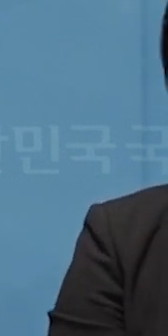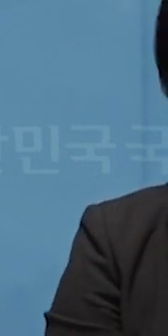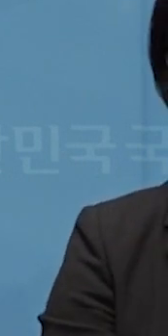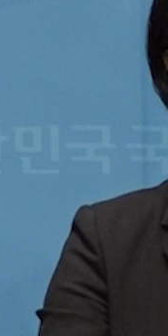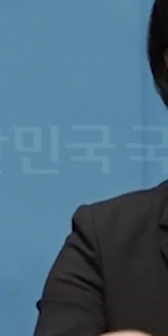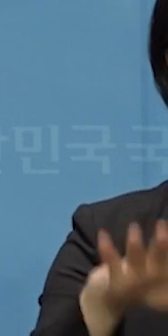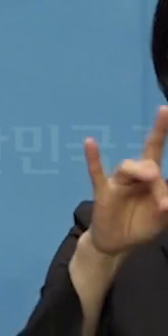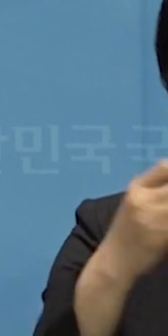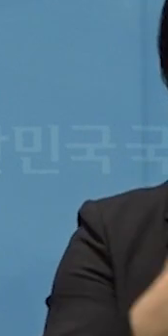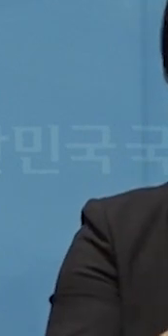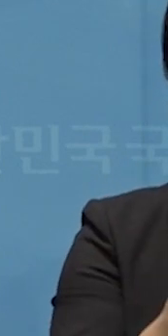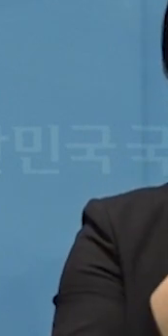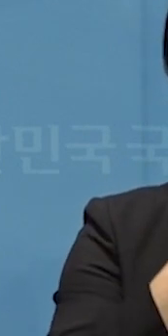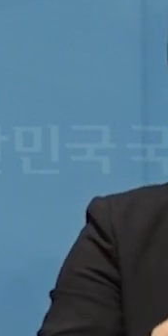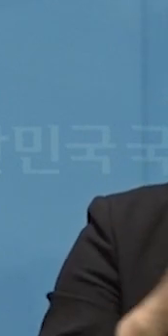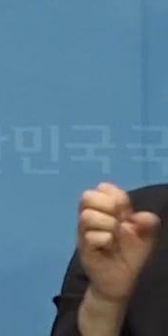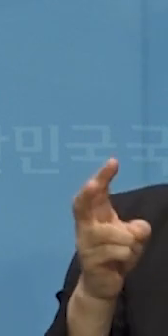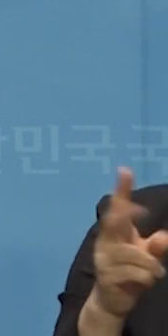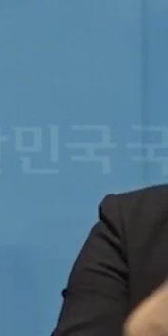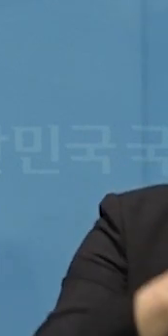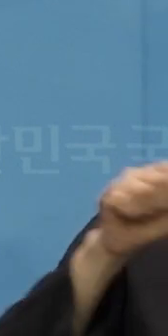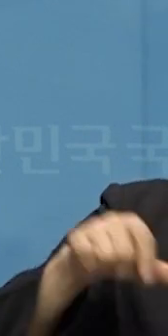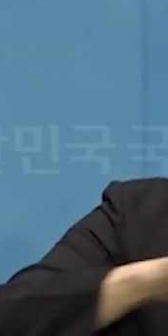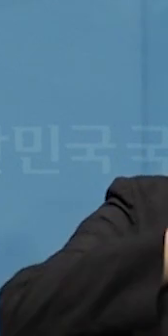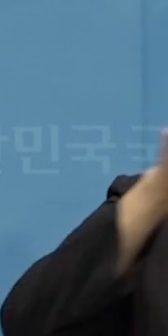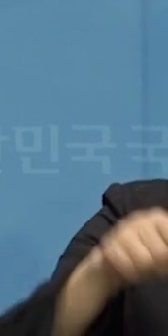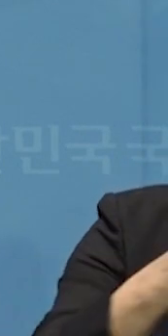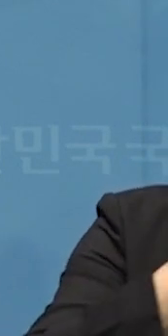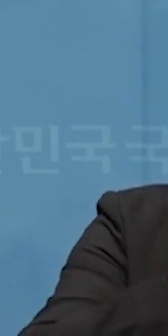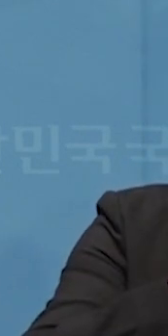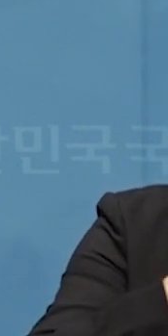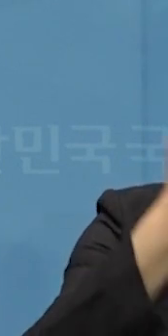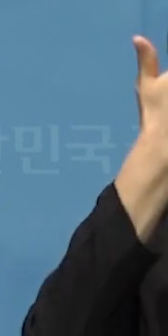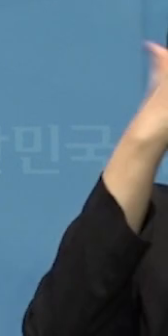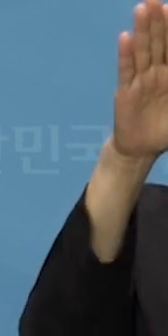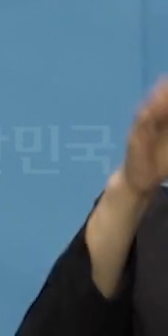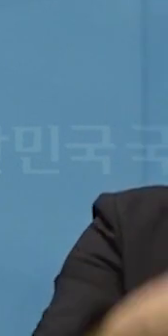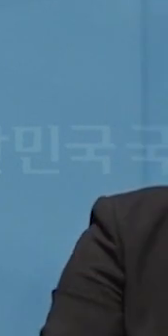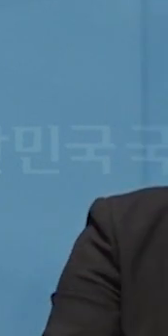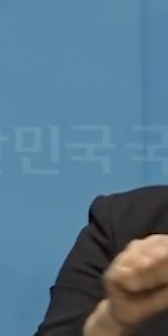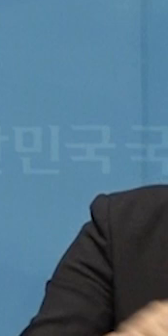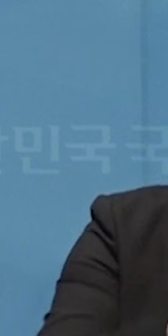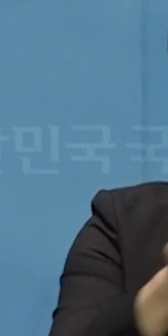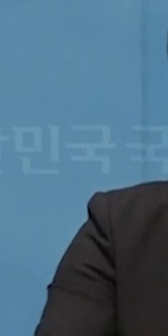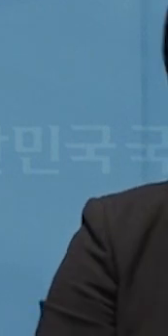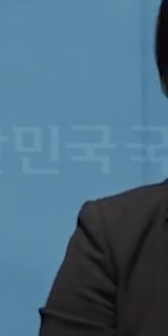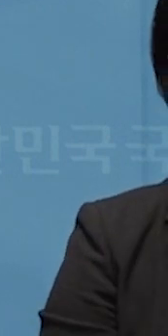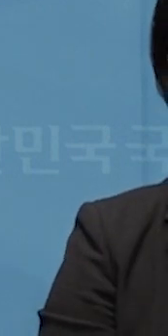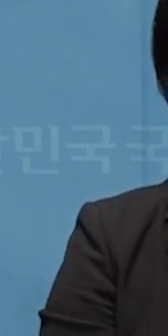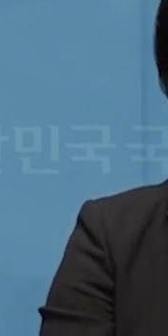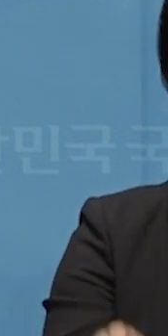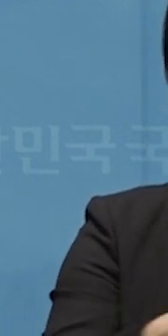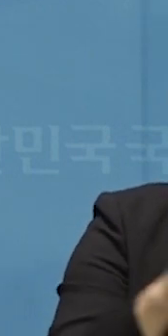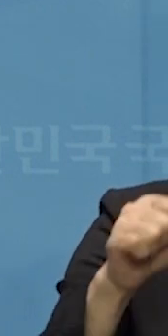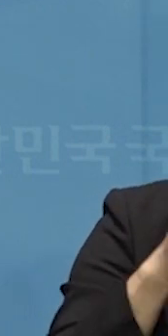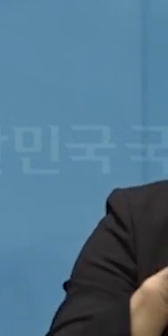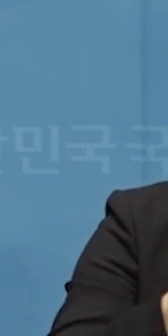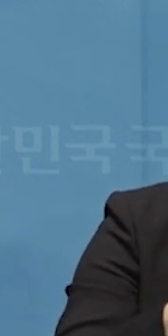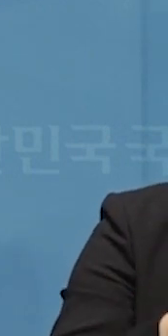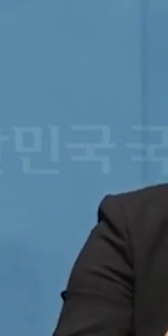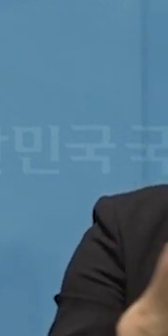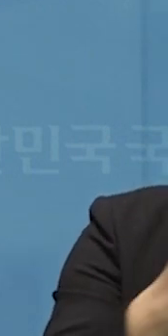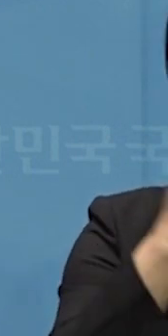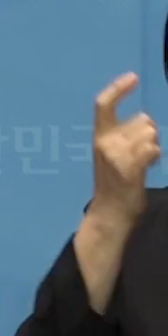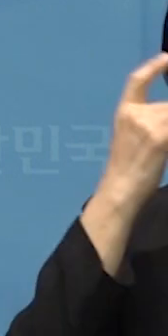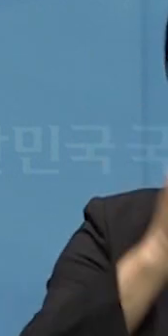처음으로 경험해 본 거대양당의 정치 환경은 저에게는 굉장히 낯설었습니다 특정 세력에 의해 개인의